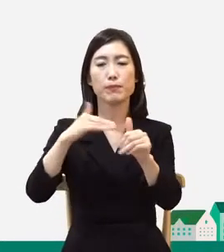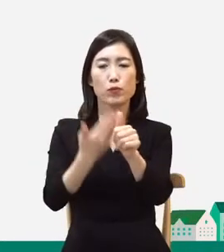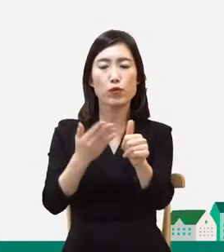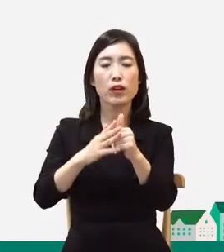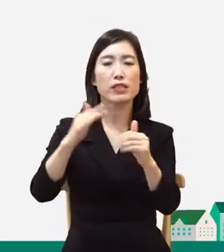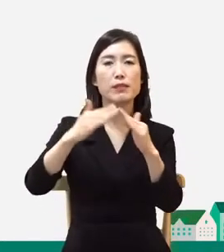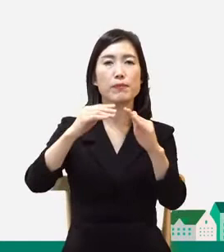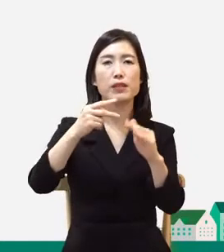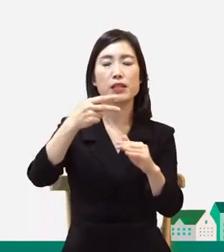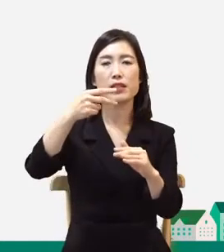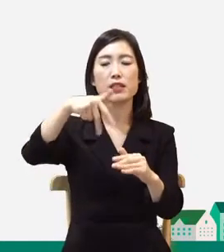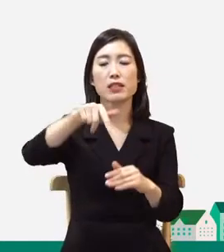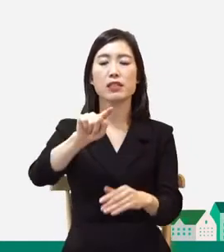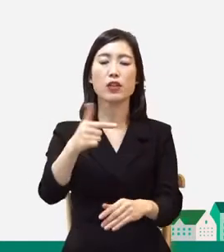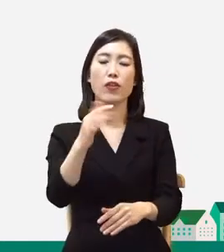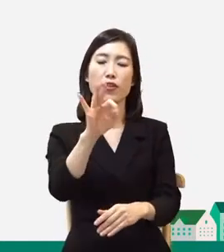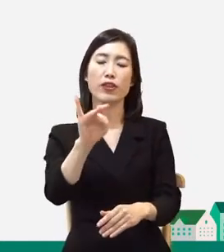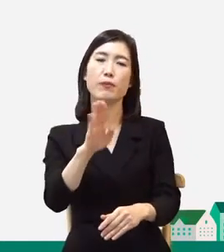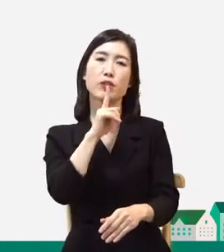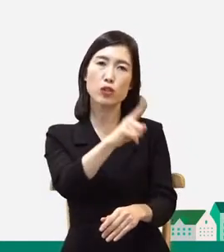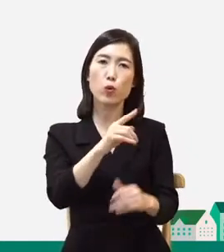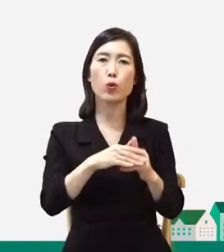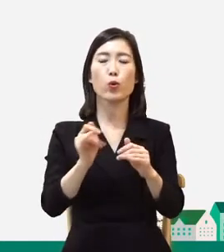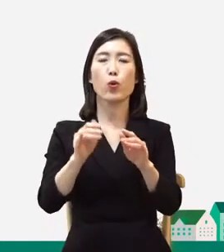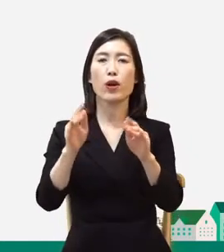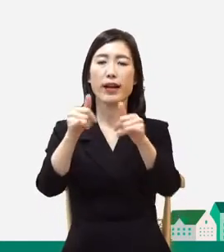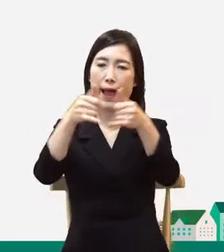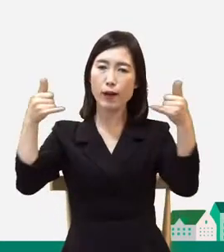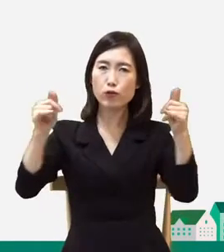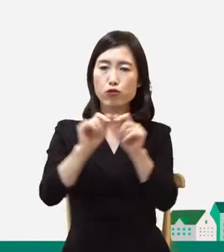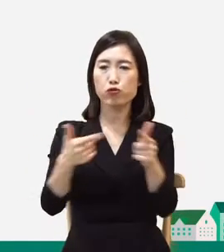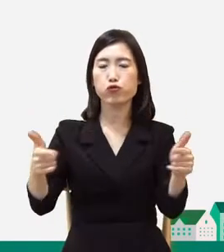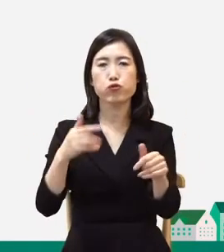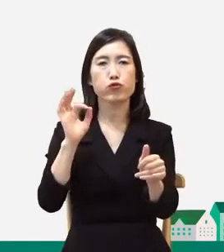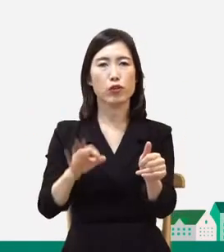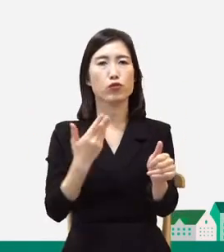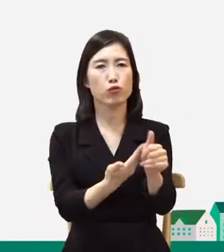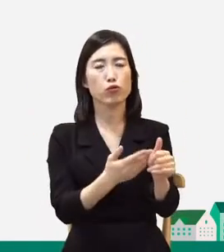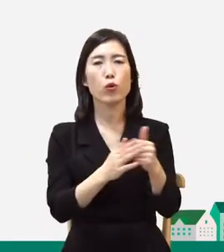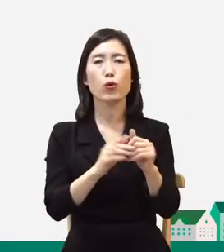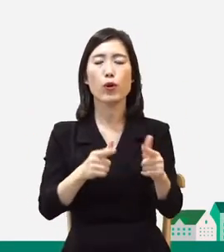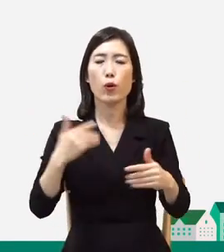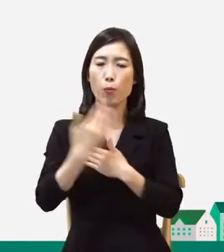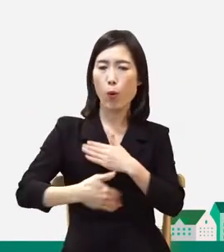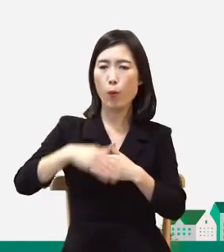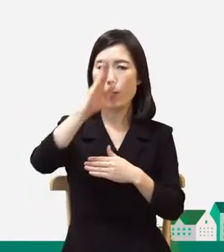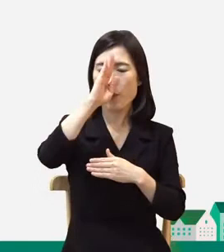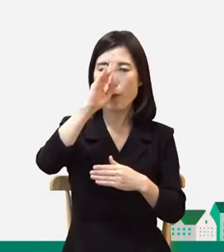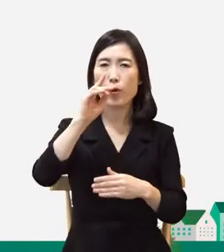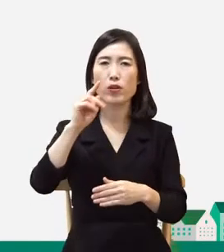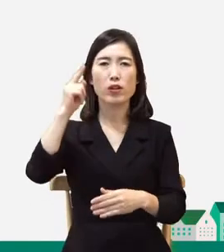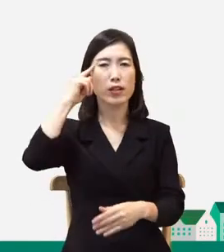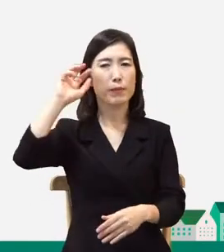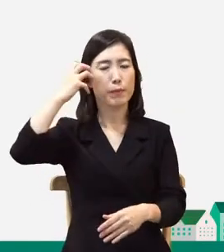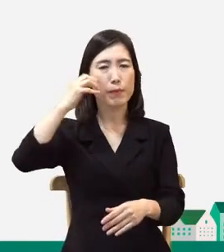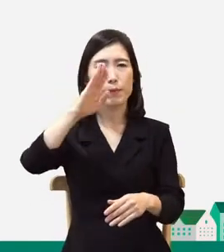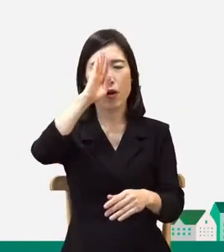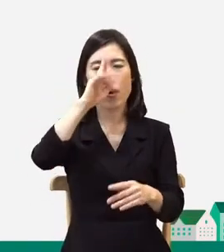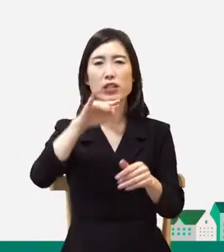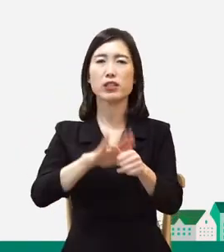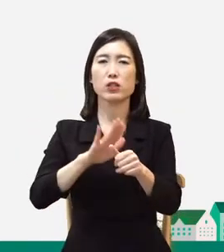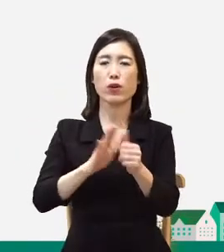생활계획 수립, 생활용품 및 가구 구입 등 초기 정착을 지원합니다. 신체 및 정신건강 유지 지원 서비스가